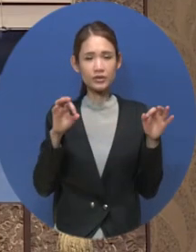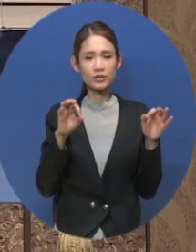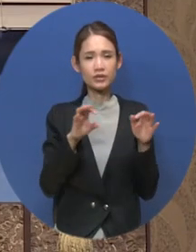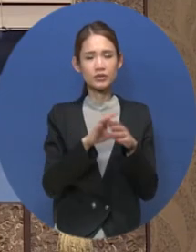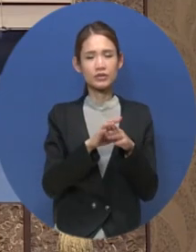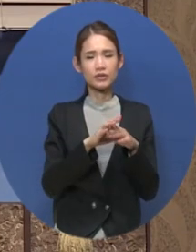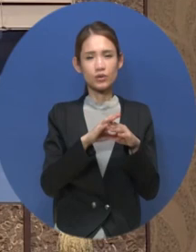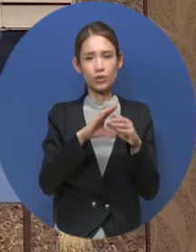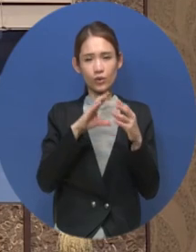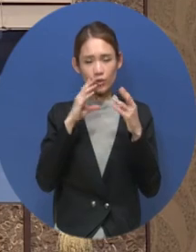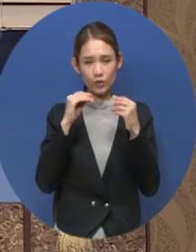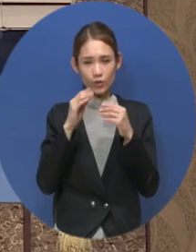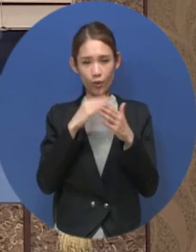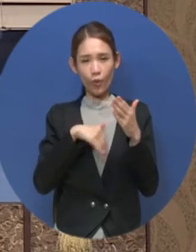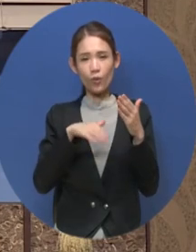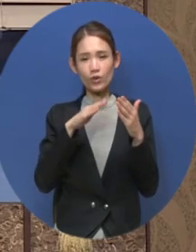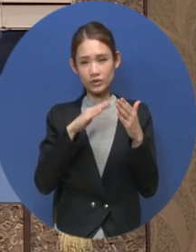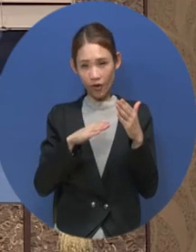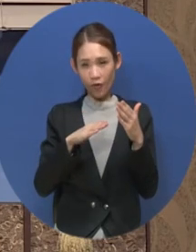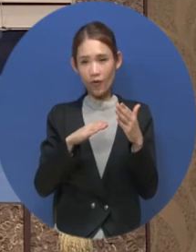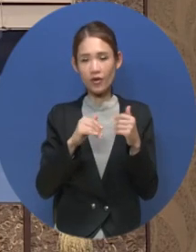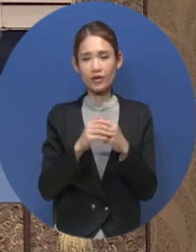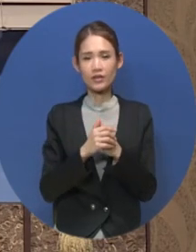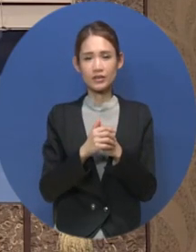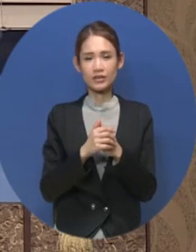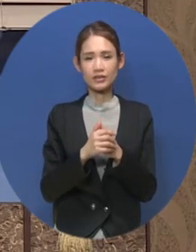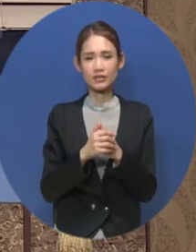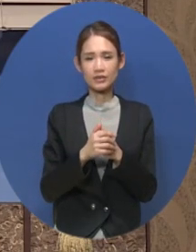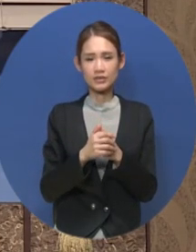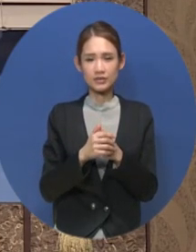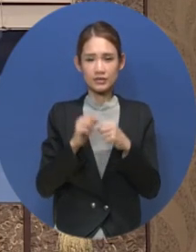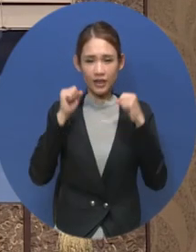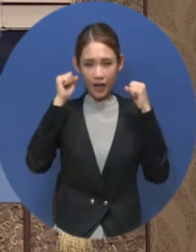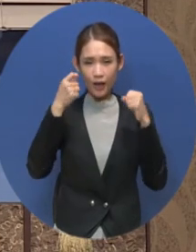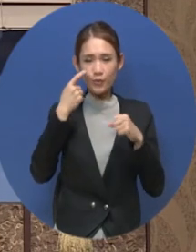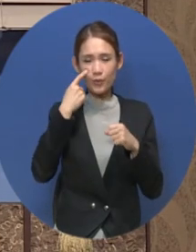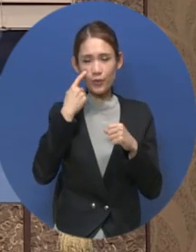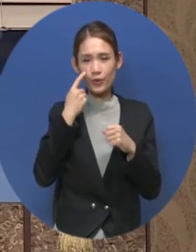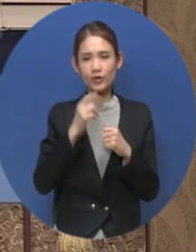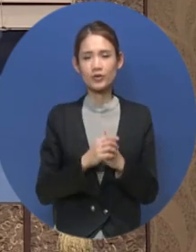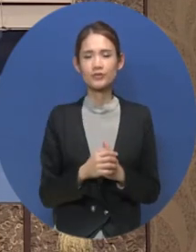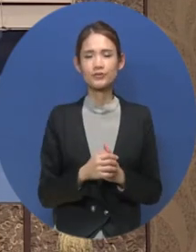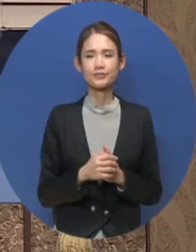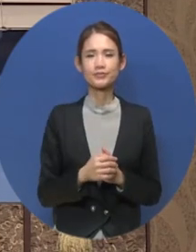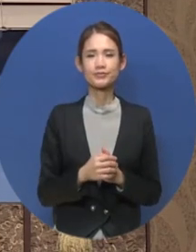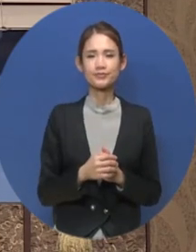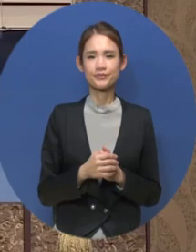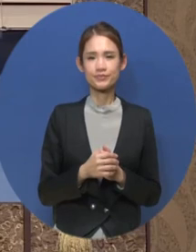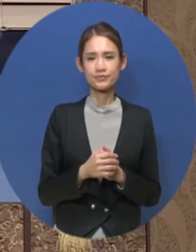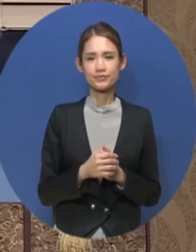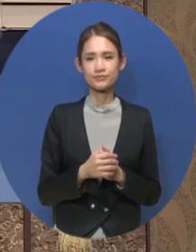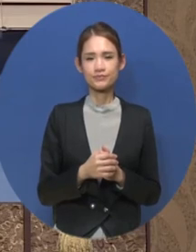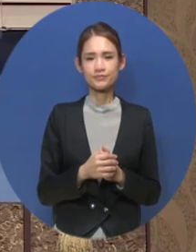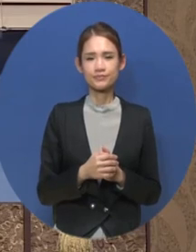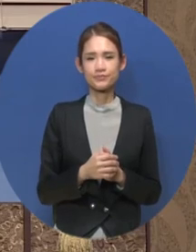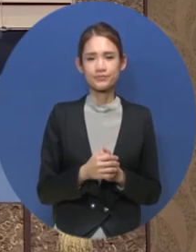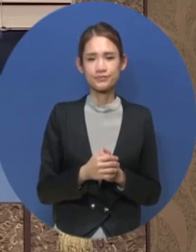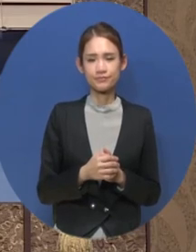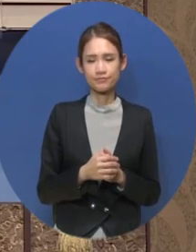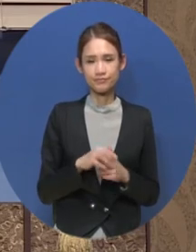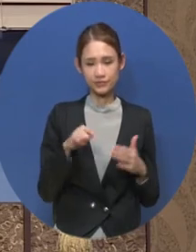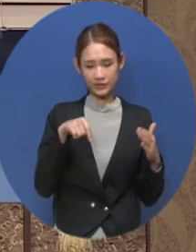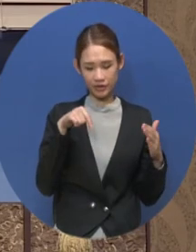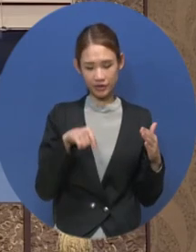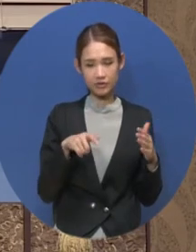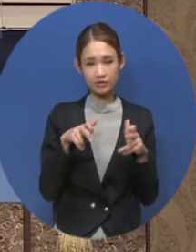예, 좀 공정하게 한번 장애인 체육을 해보자 뭐 이런 부분들이 있습니다. 네. 그리고 또 저희